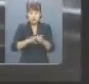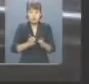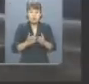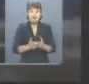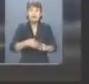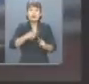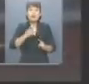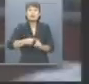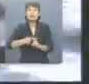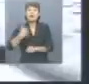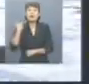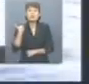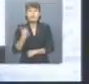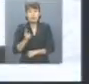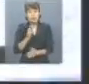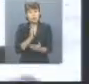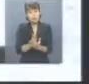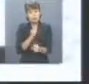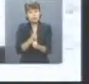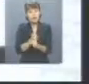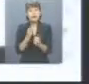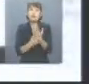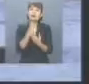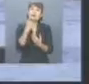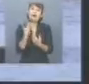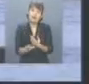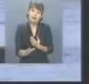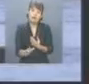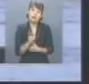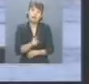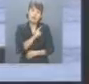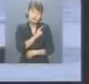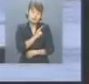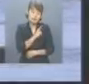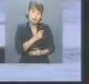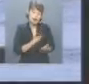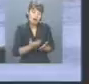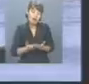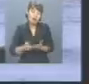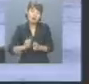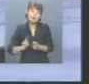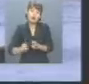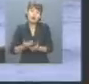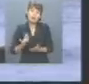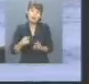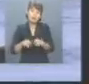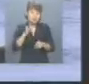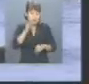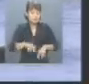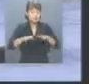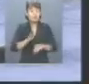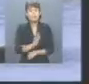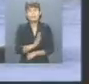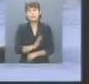ต้องหยุดทำงานมากว่า1สัปดาห์แล้วและก็ต้องแบกรับค่าใช้จ่ายที่เพิ่มขึ้นในช่วงน้ำท่วมครับ